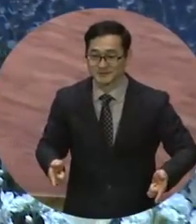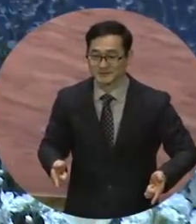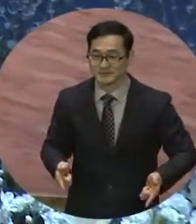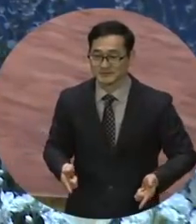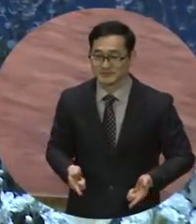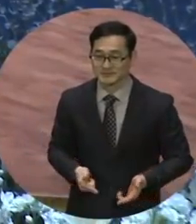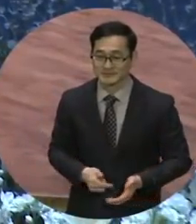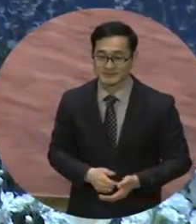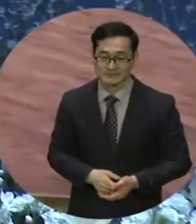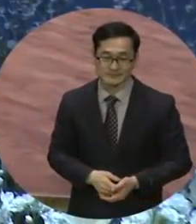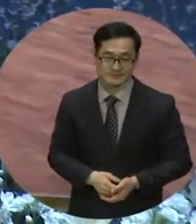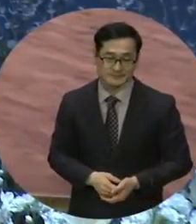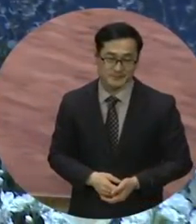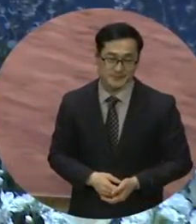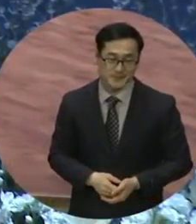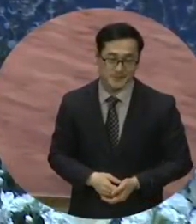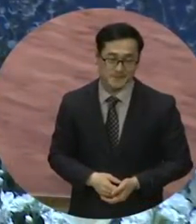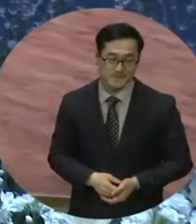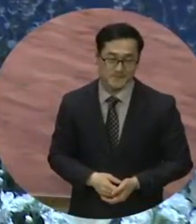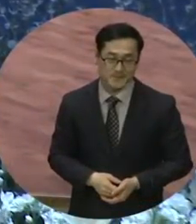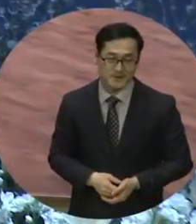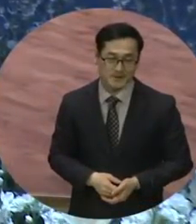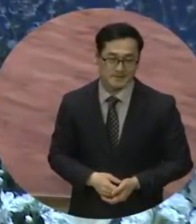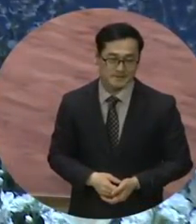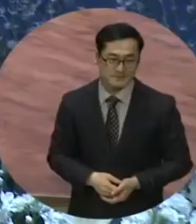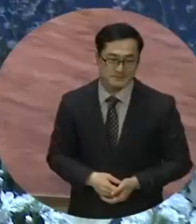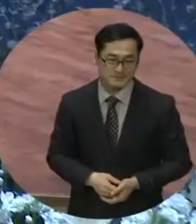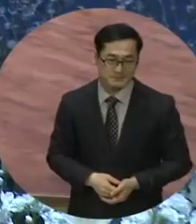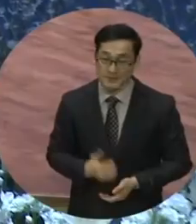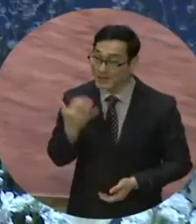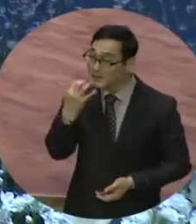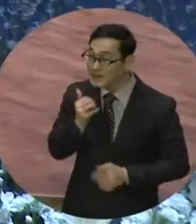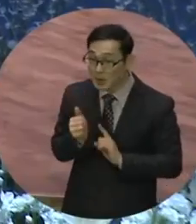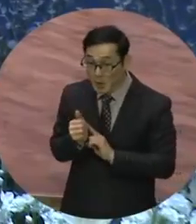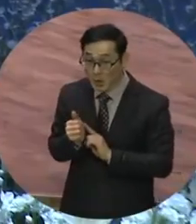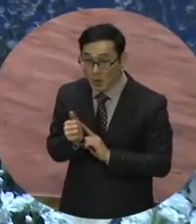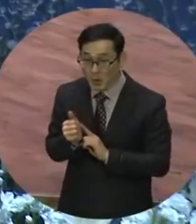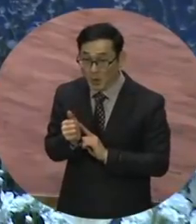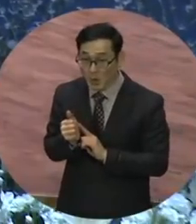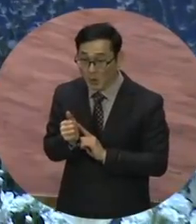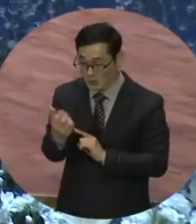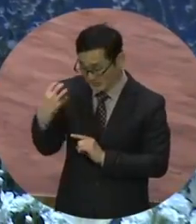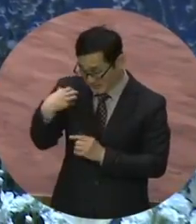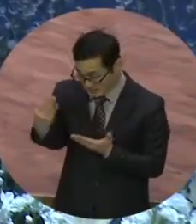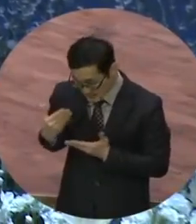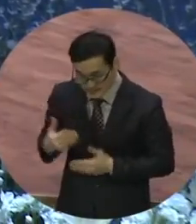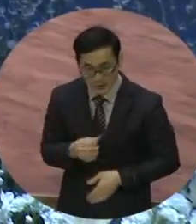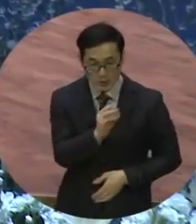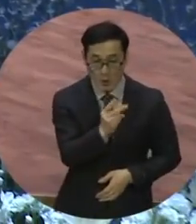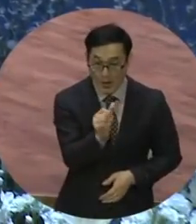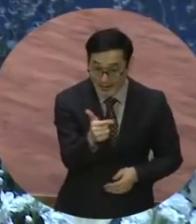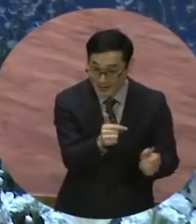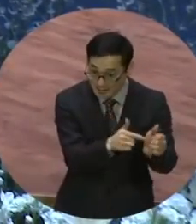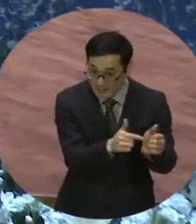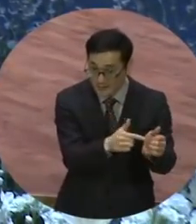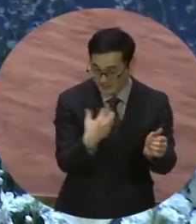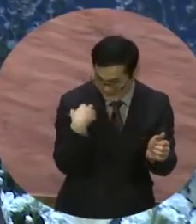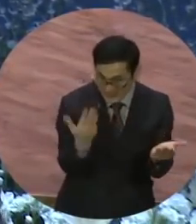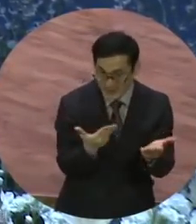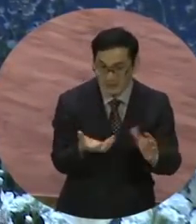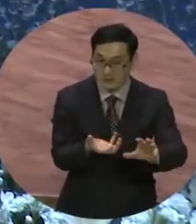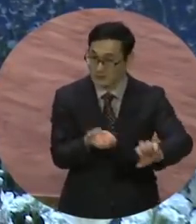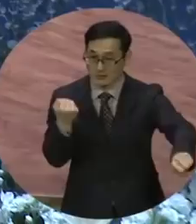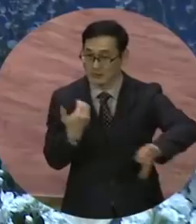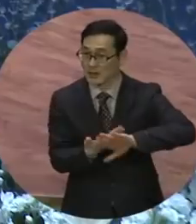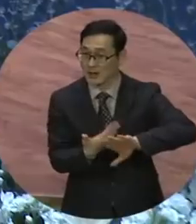다르다고요. 베드로는 베드로대로 할 일이 있고 또 요한은 요한대로 또 할 일이